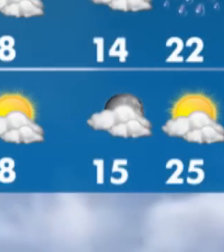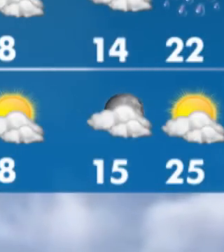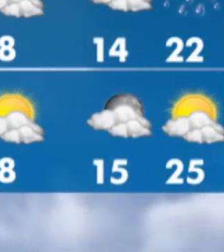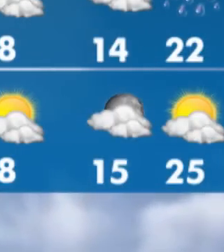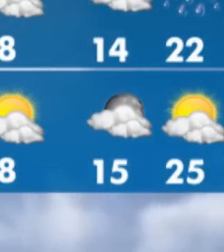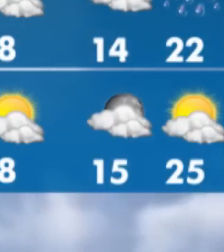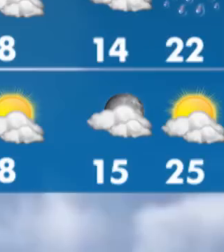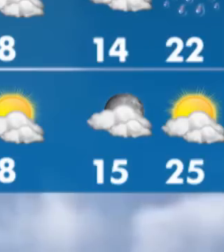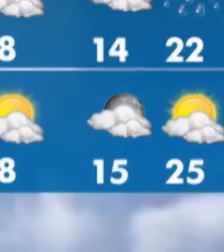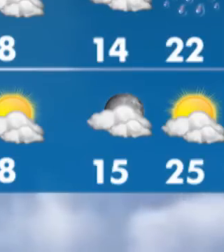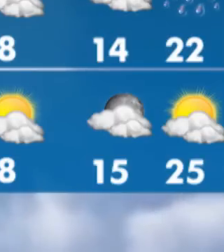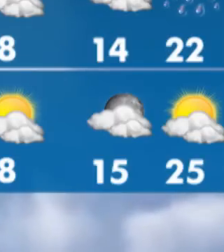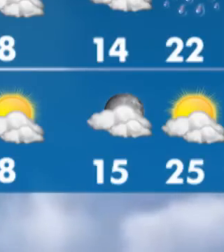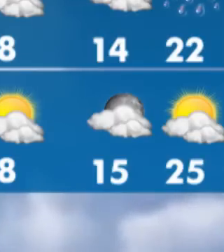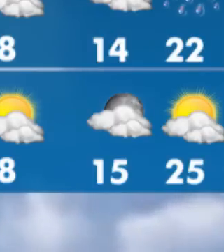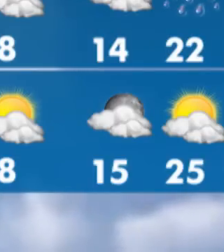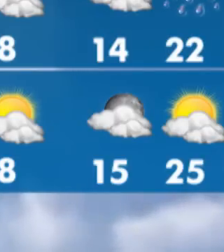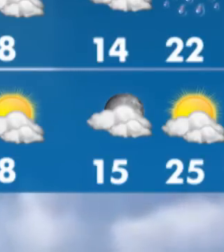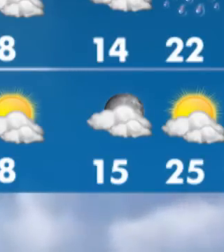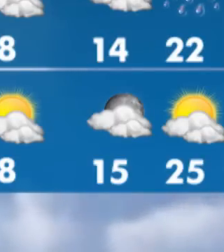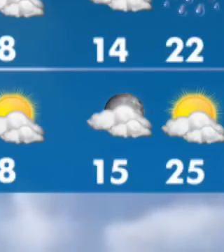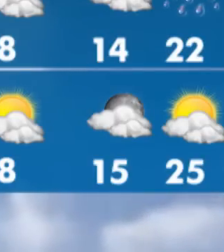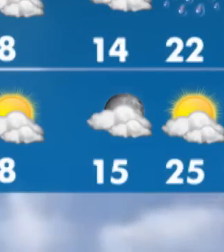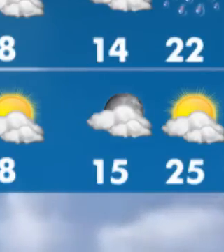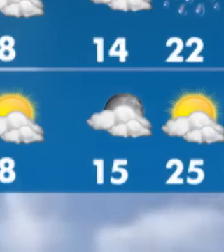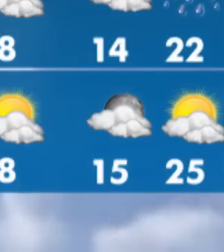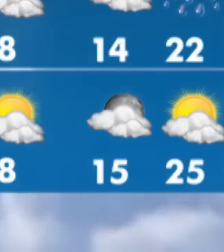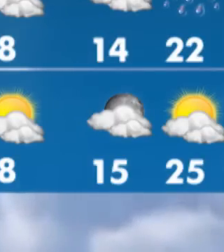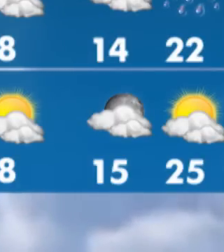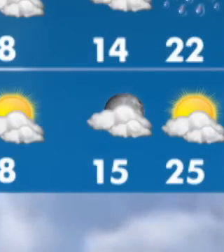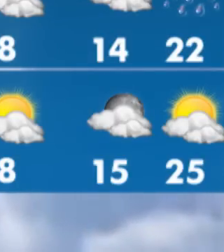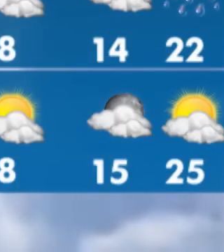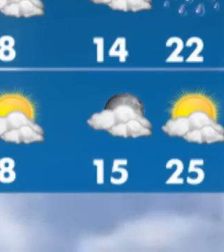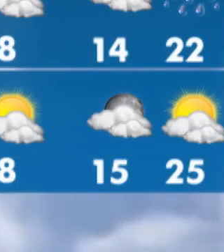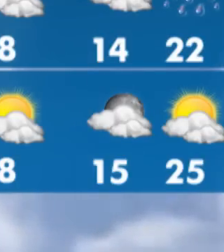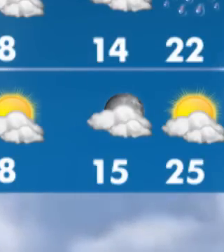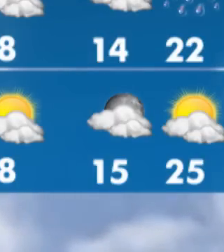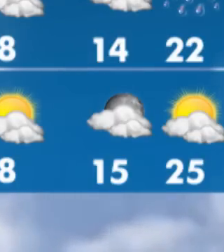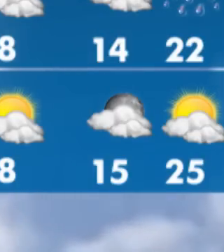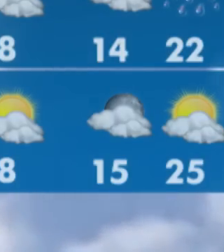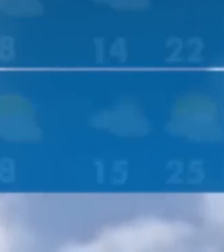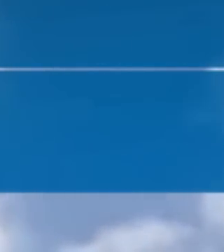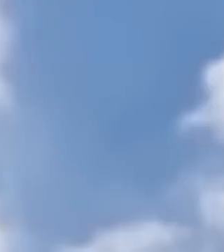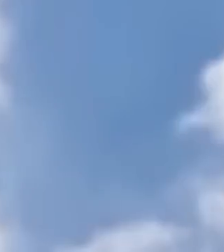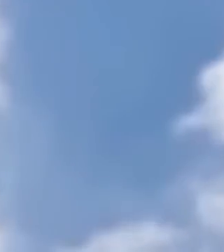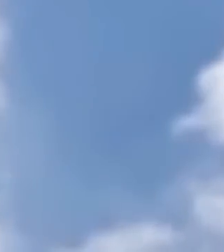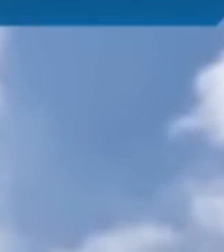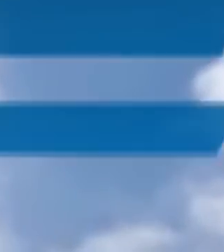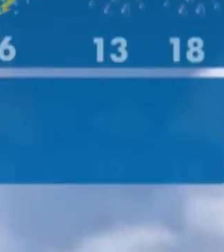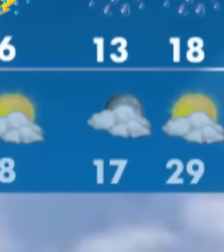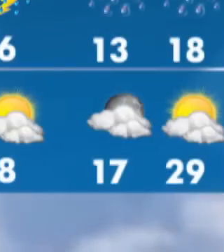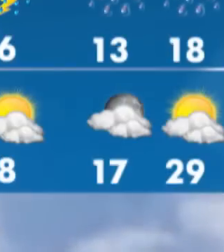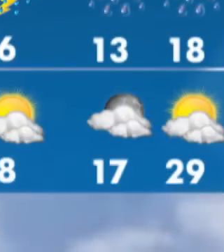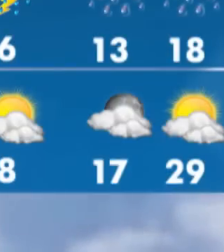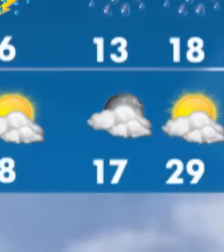12 өдөртө 25 градус тулан. Хар хөрөнчөндө 14 өдөртө 26 градус тулан, Арвайхэрчөндө 13 өдөртө 25 градус